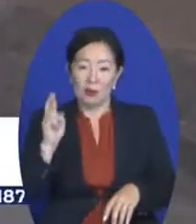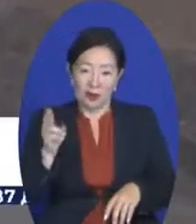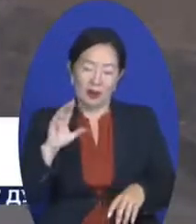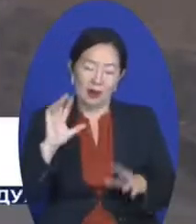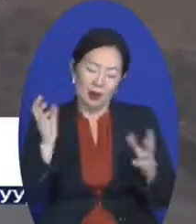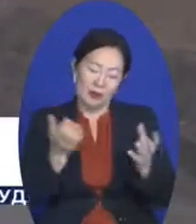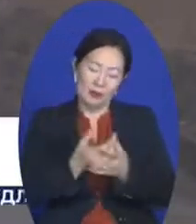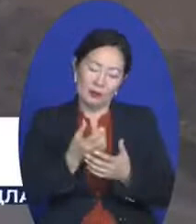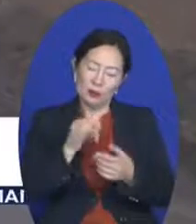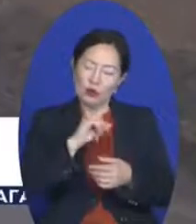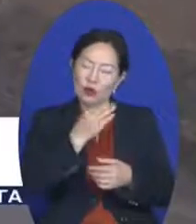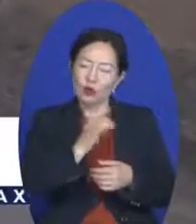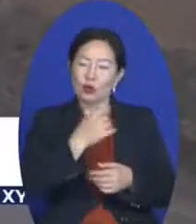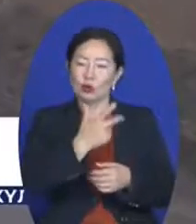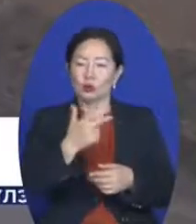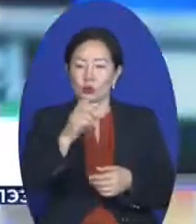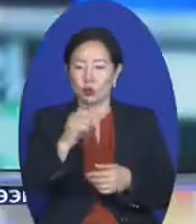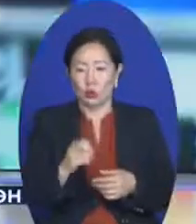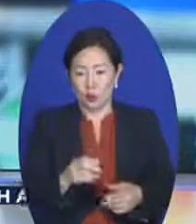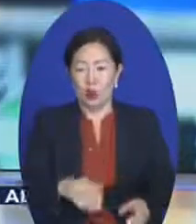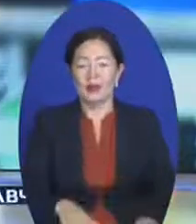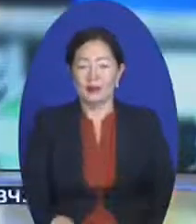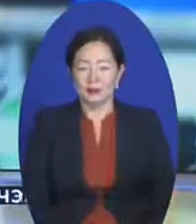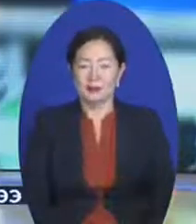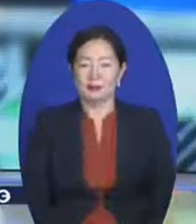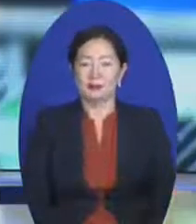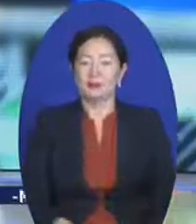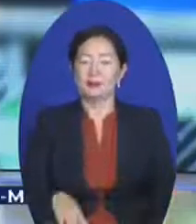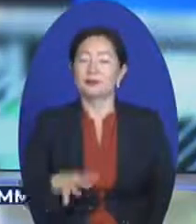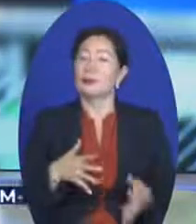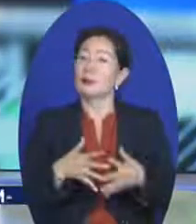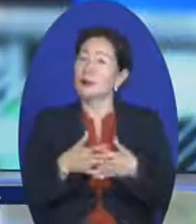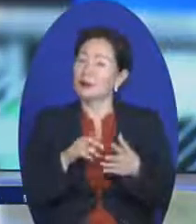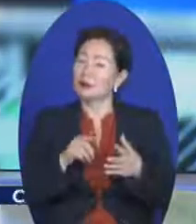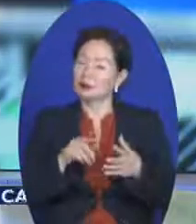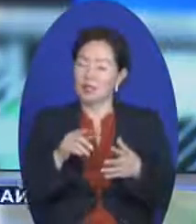33% бүрдүүлж байна. Орон сууцны ипотекийн хөтөлбөрийн хэрэгжилт